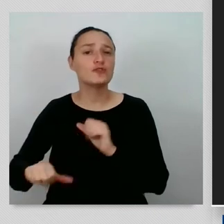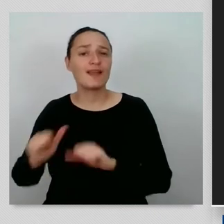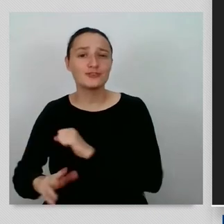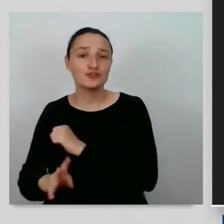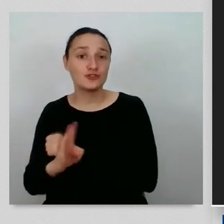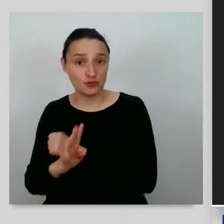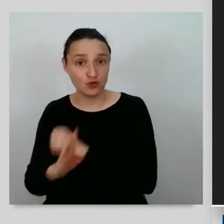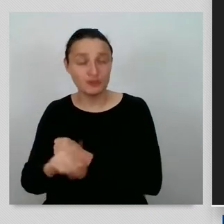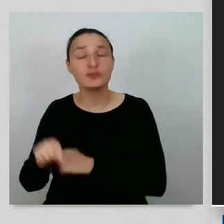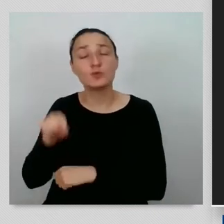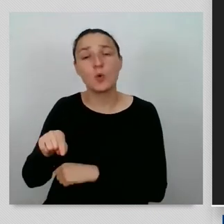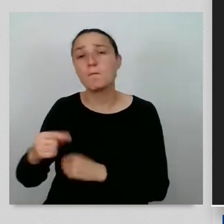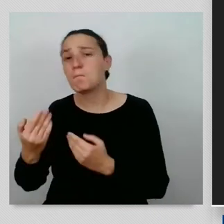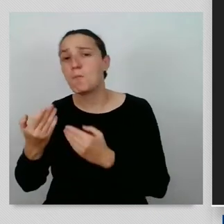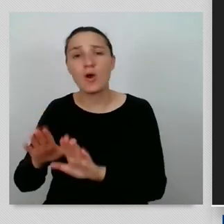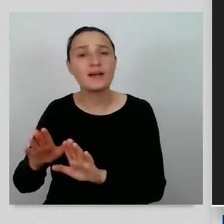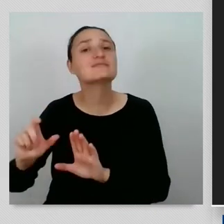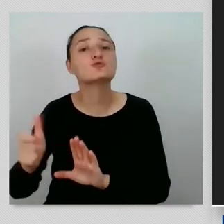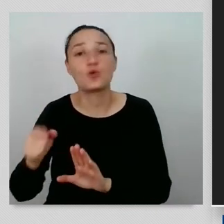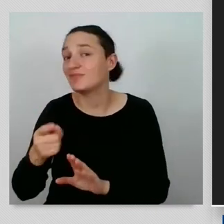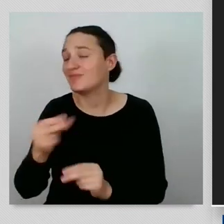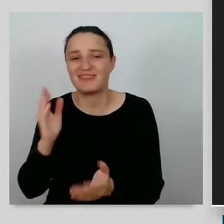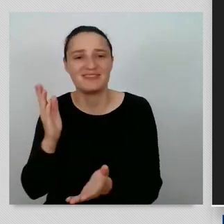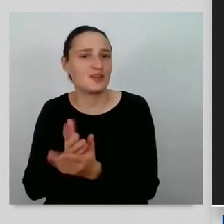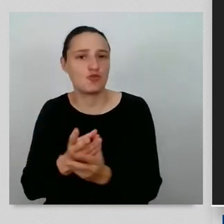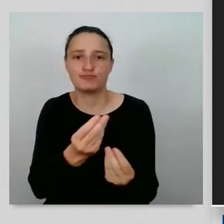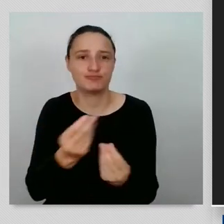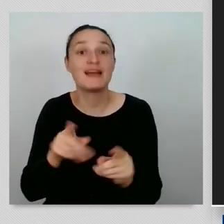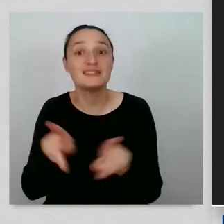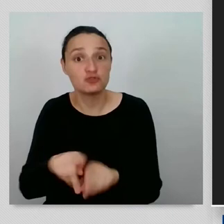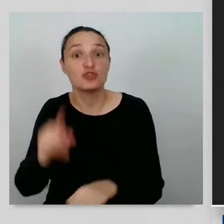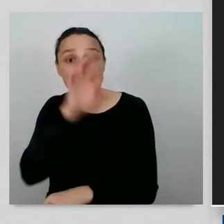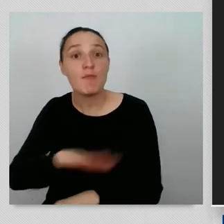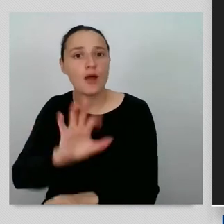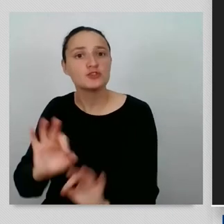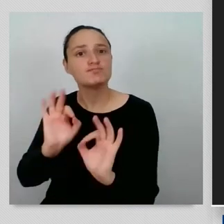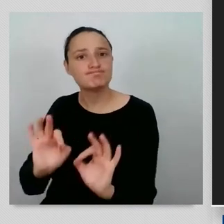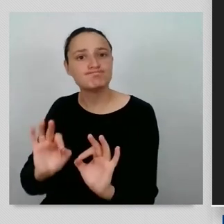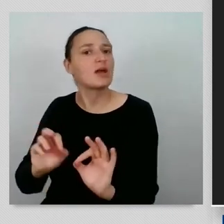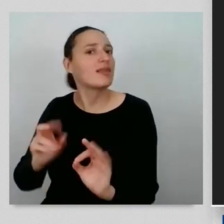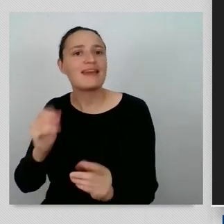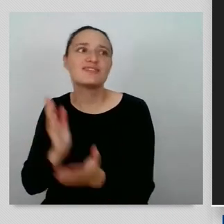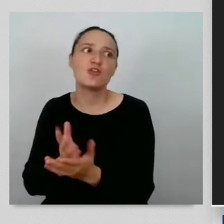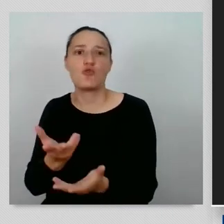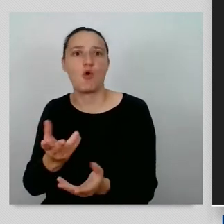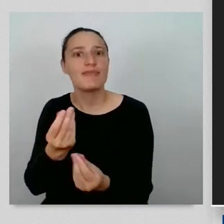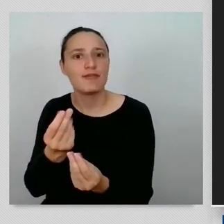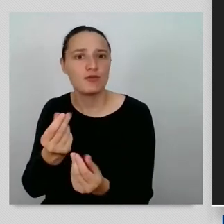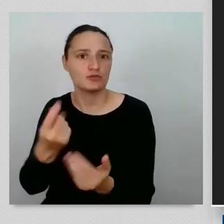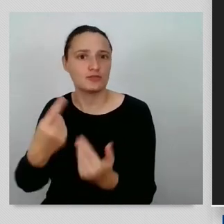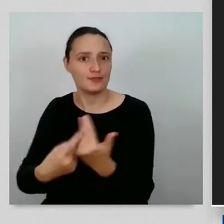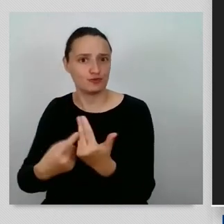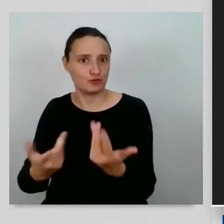który wskazuje na to, że to już nie tylko PKB, że ten pewien dobrostan społeczny nie może być mierzony tylko PKB, ale jednak tym